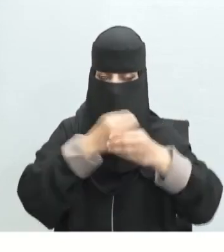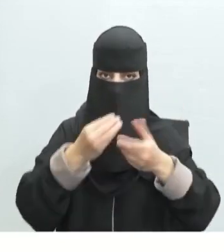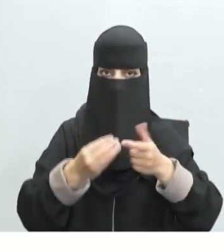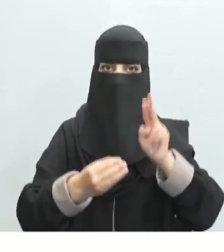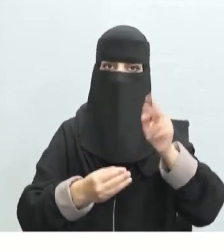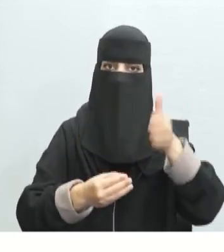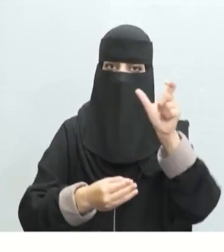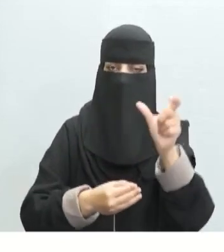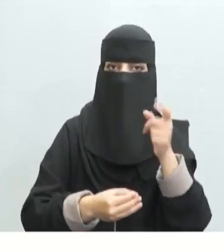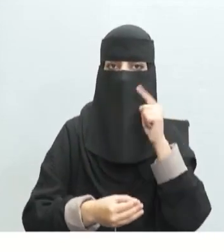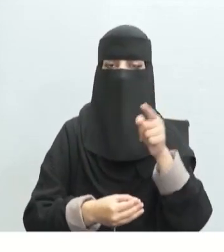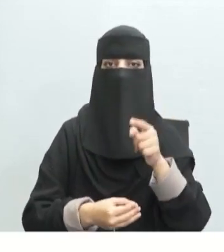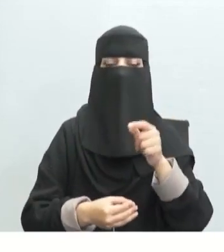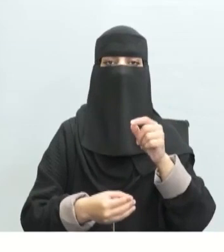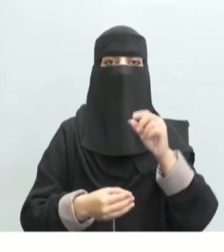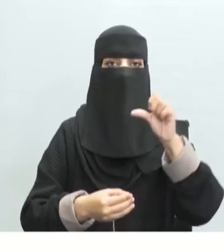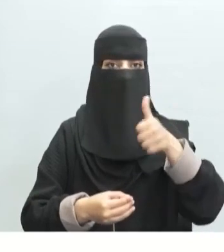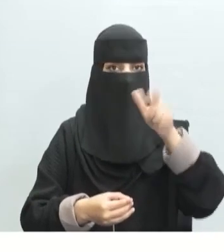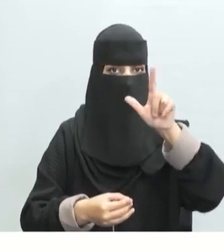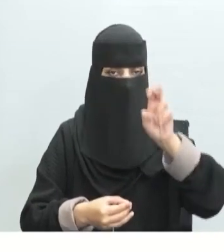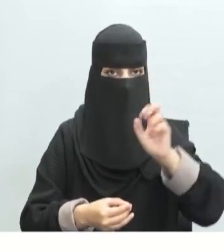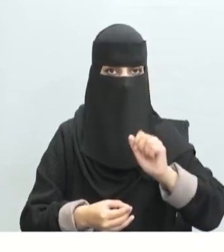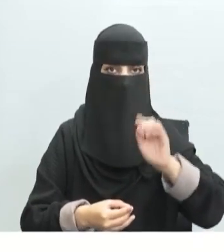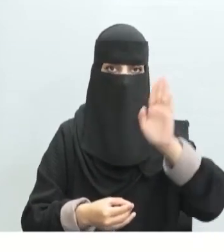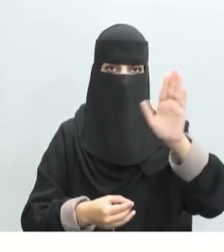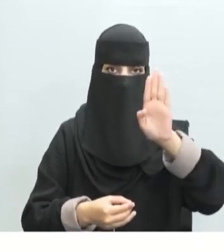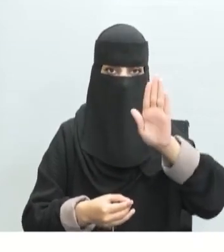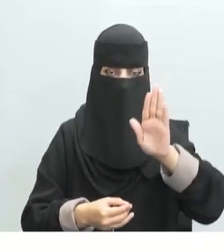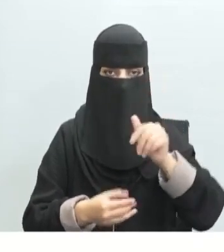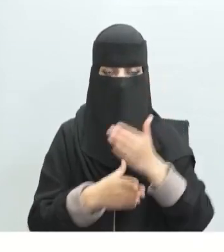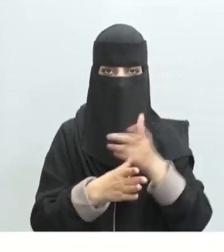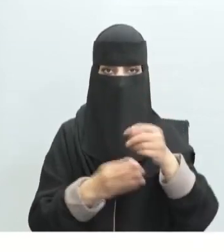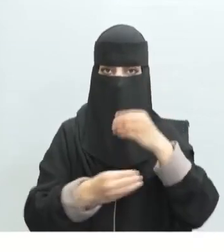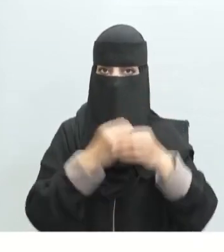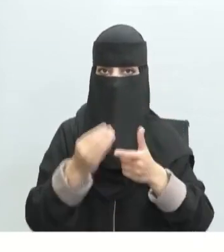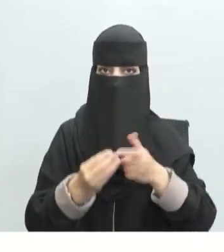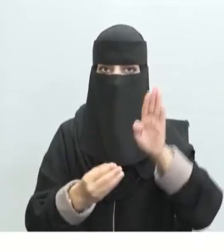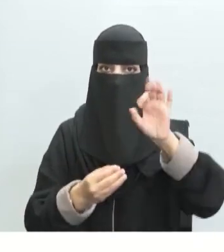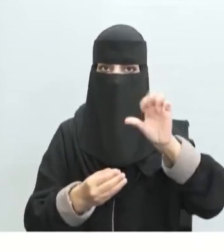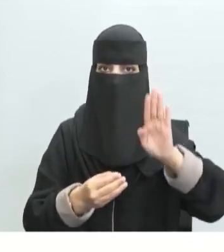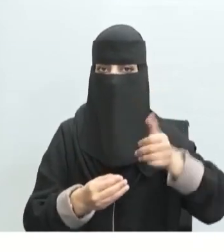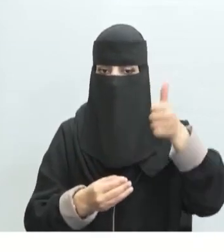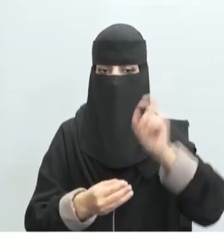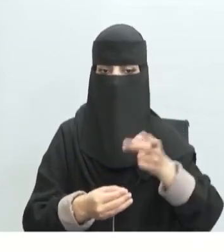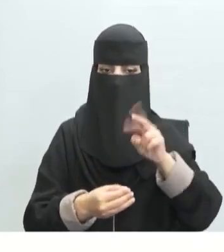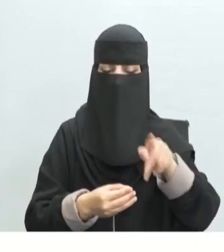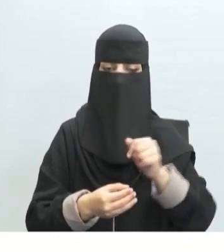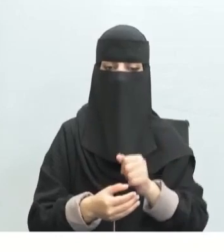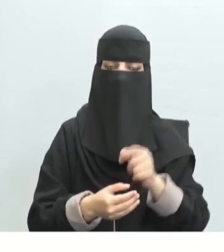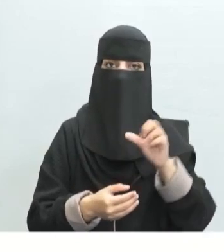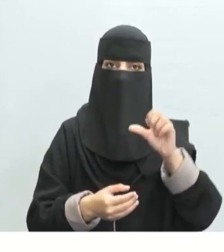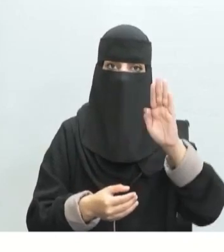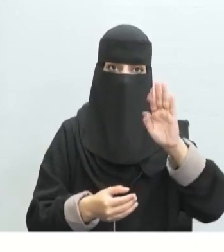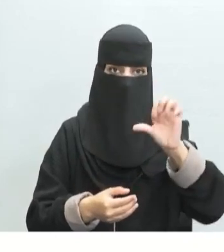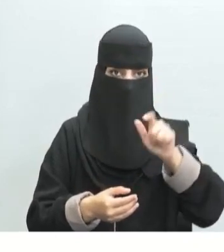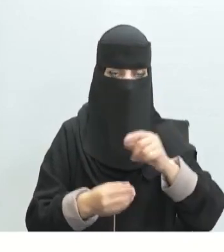التان وداله السك هي مقلوبه الكوساين وداله الكوسيك هي مقلوبه الساين فبالتالي اذا كنت